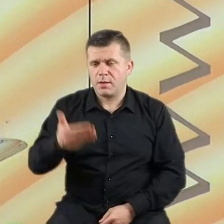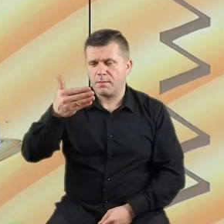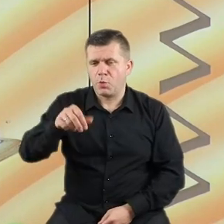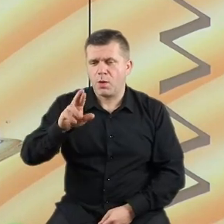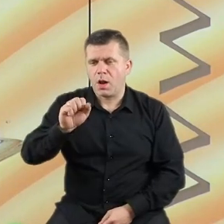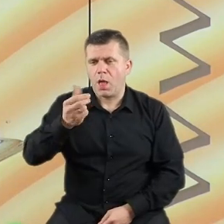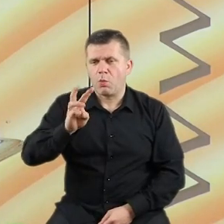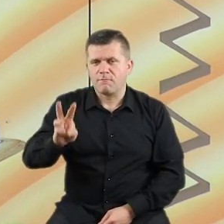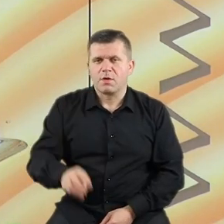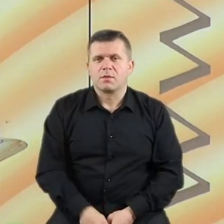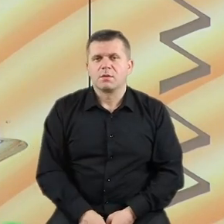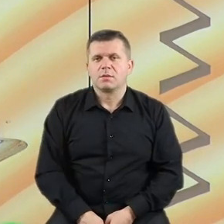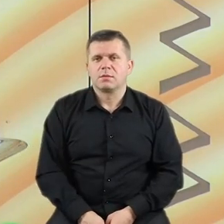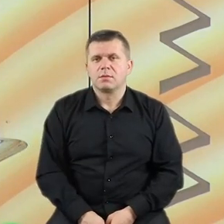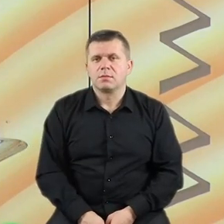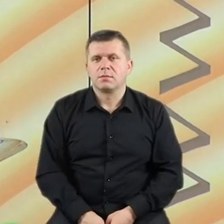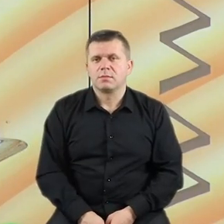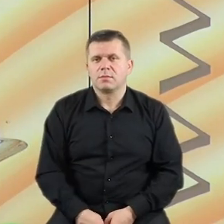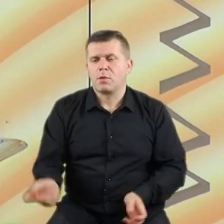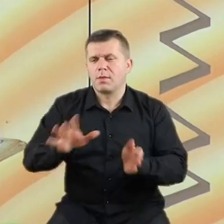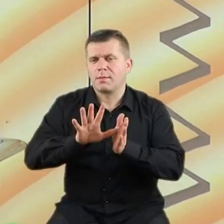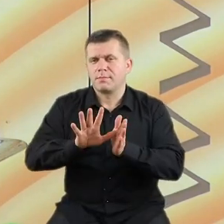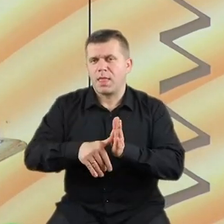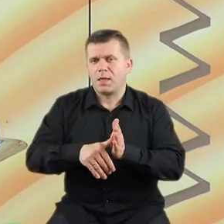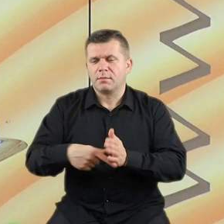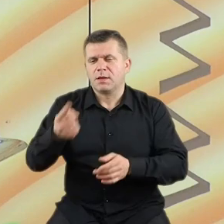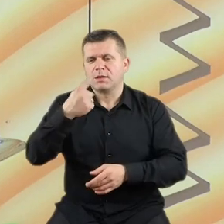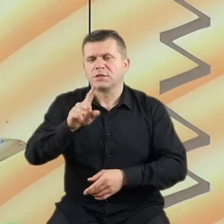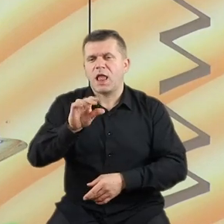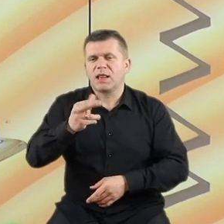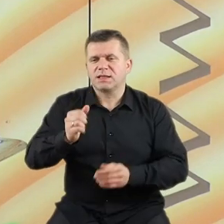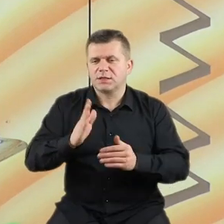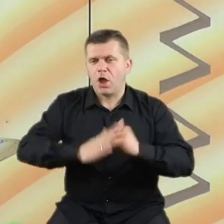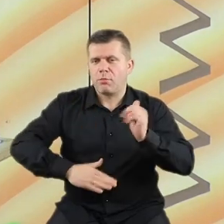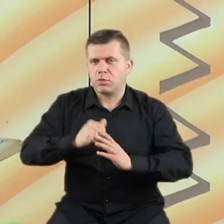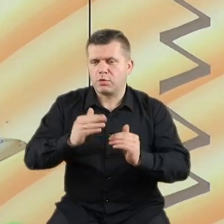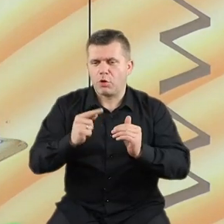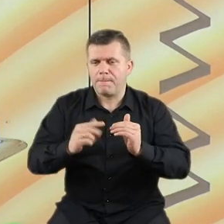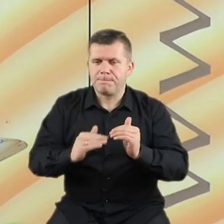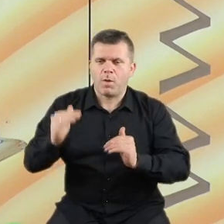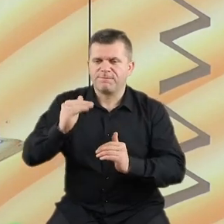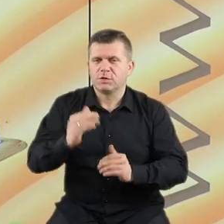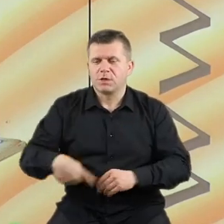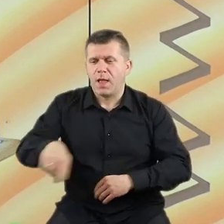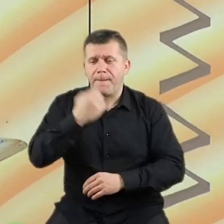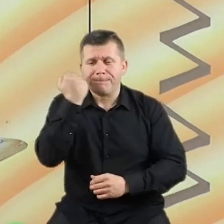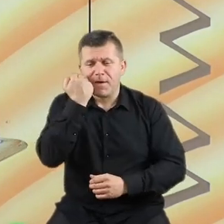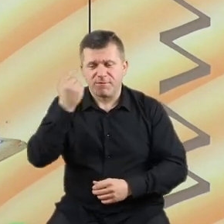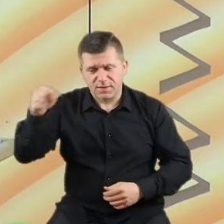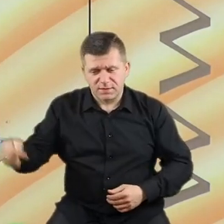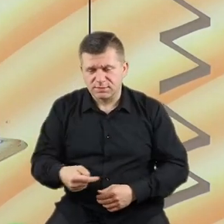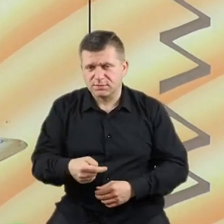Muranowie, które tak naprawdę jest miastem, dzielnicą zbudowaną na podwyższeniu, przecież nikt tych piwnic